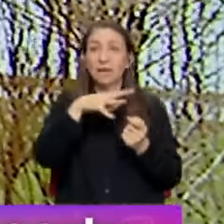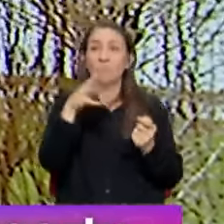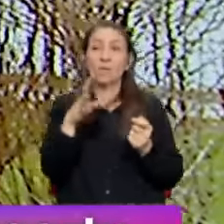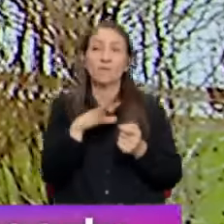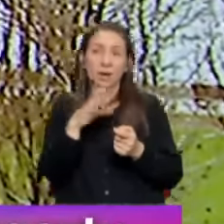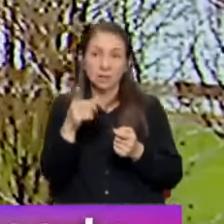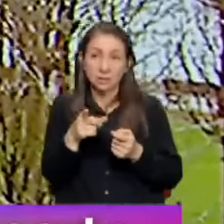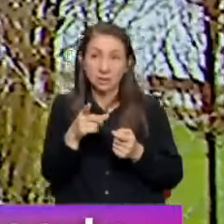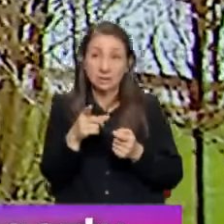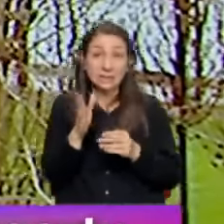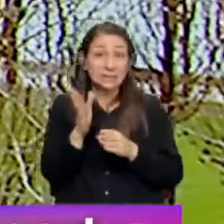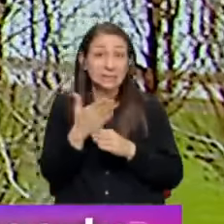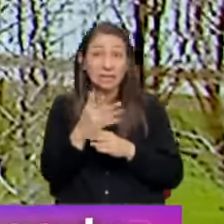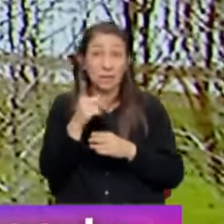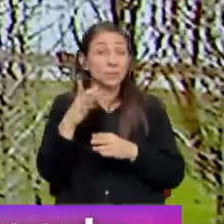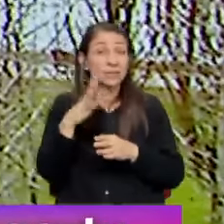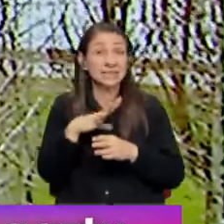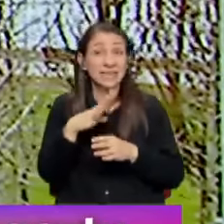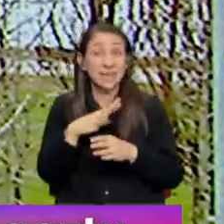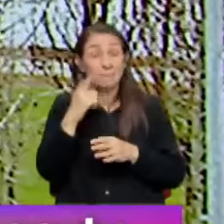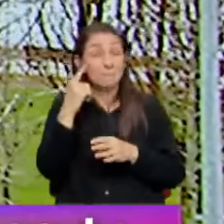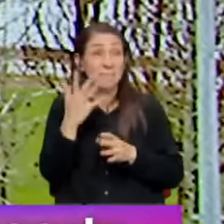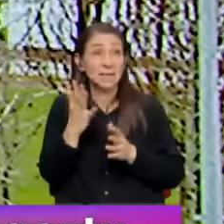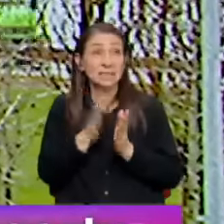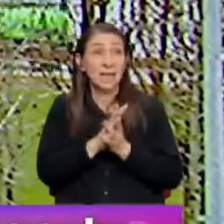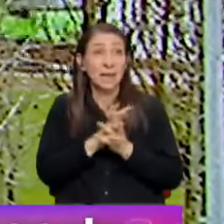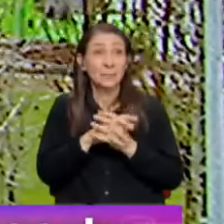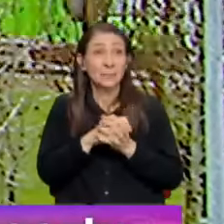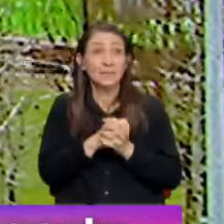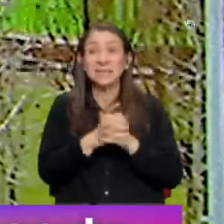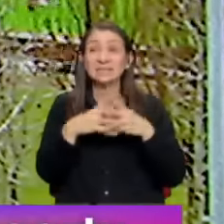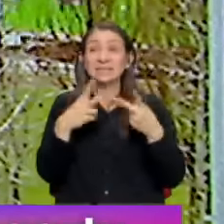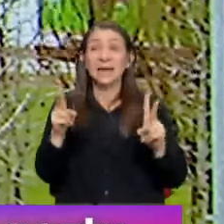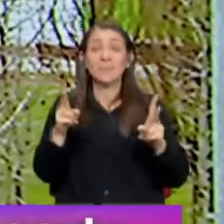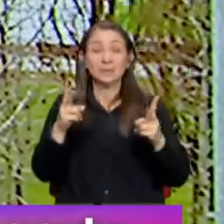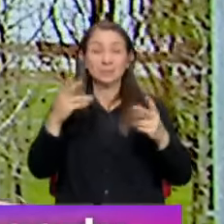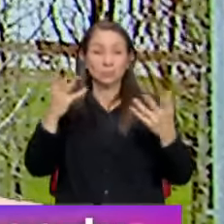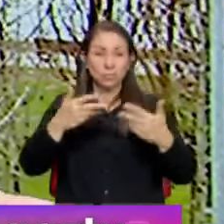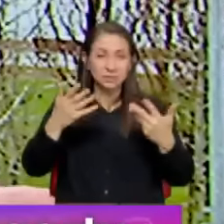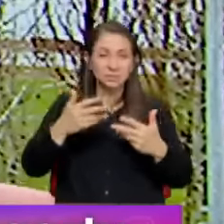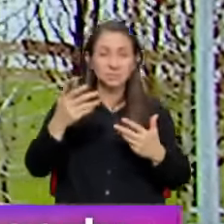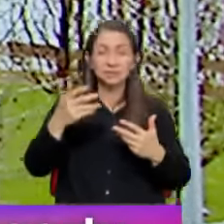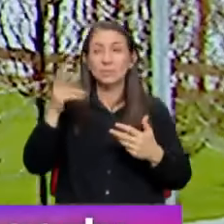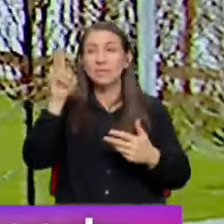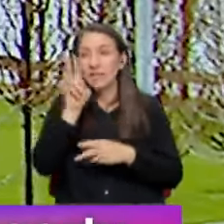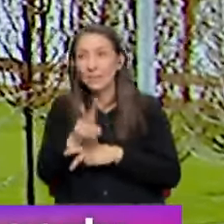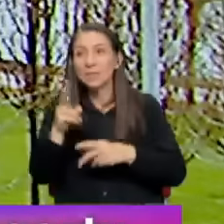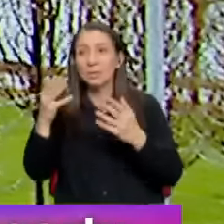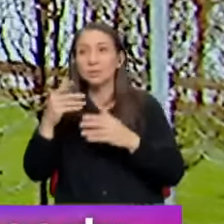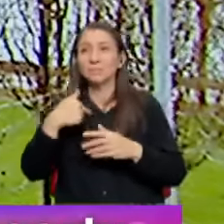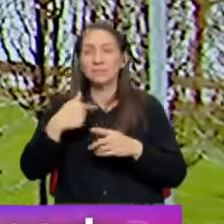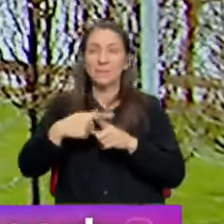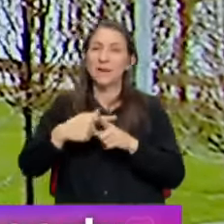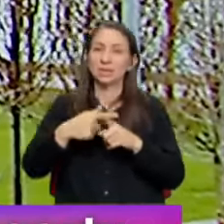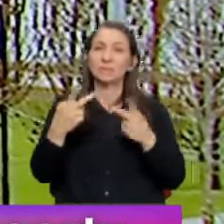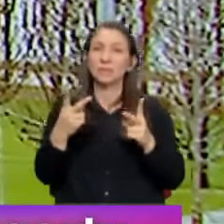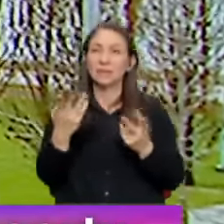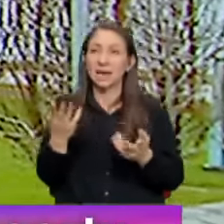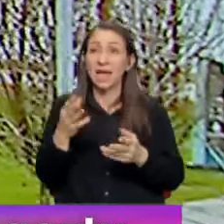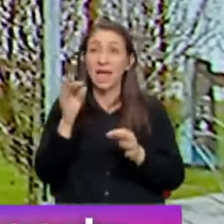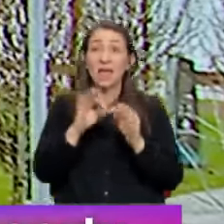içindeler. Neden bu istendi? Belki de serbest muhasebeciler, yeminli mali müşavirler bizimle